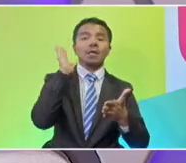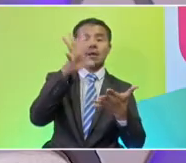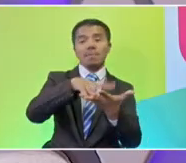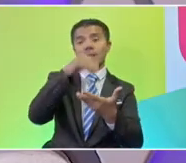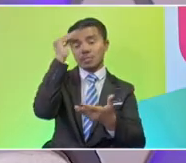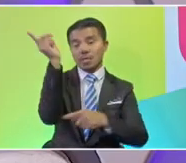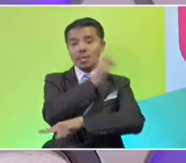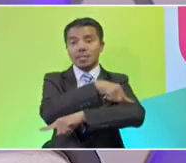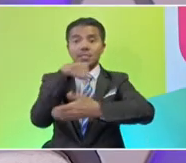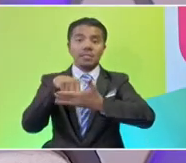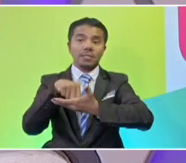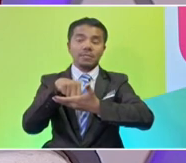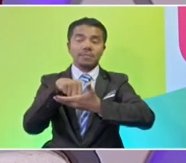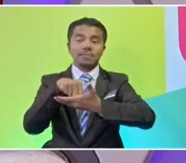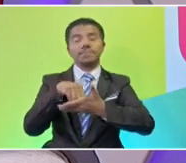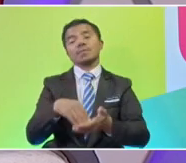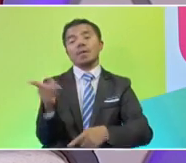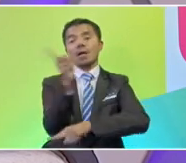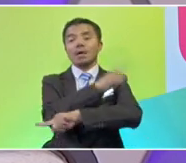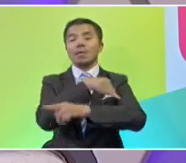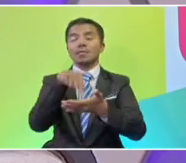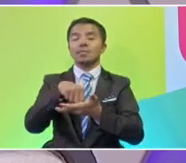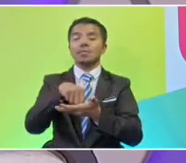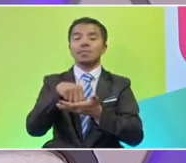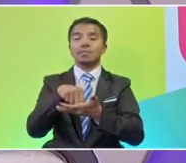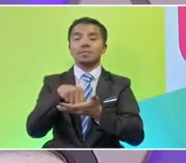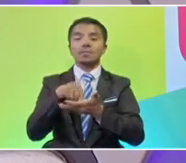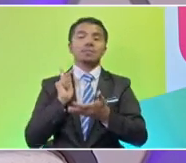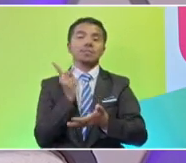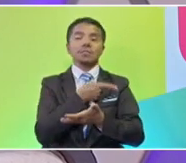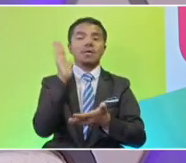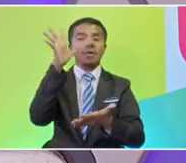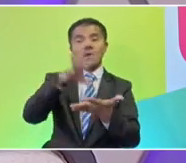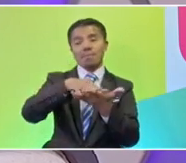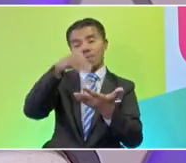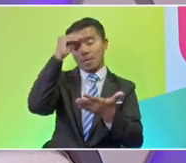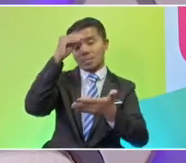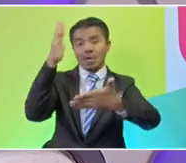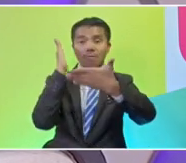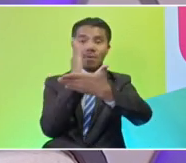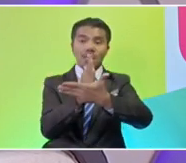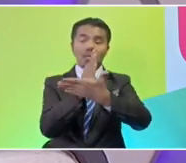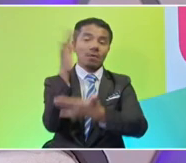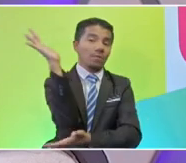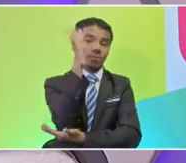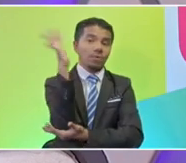hari ini ialah kita belajar tentang bahagian tumbuhan yang fokus kepada buah